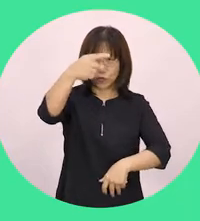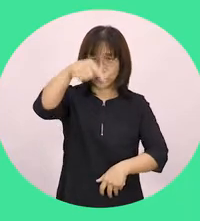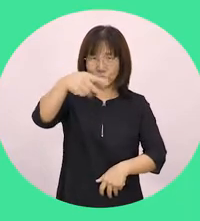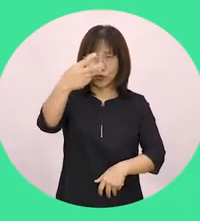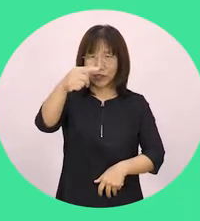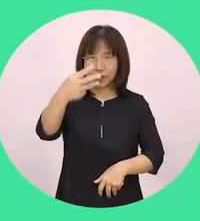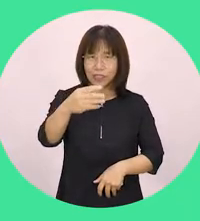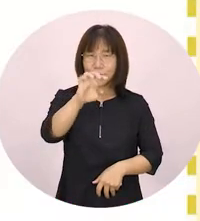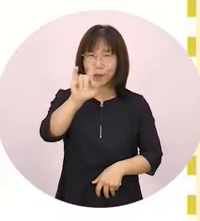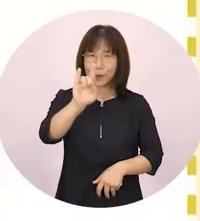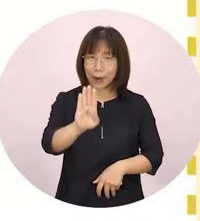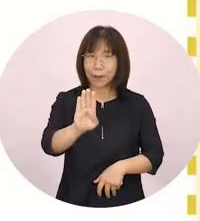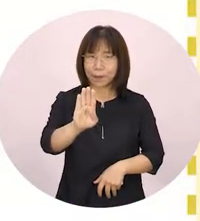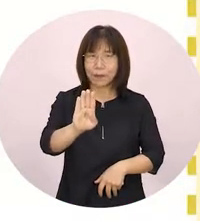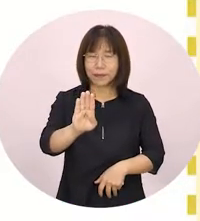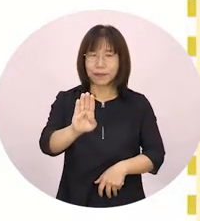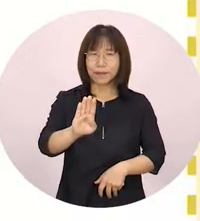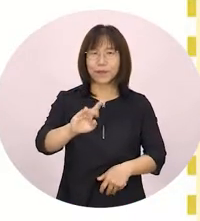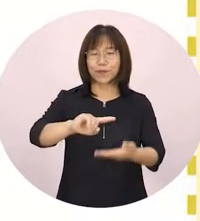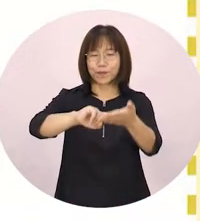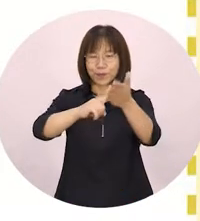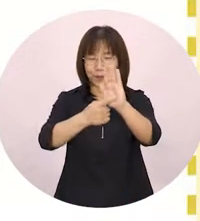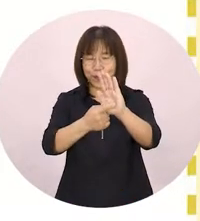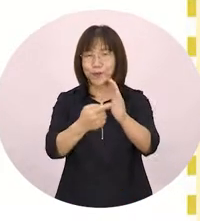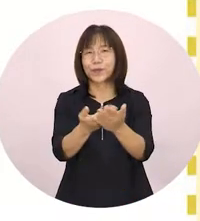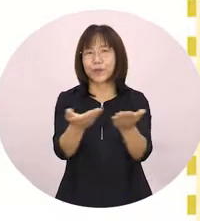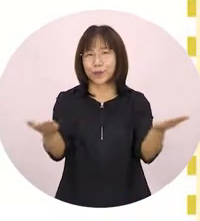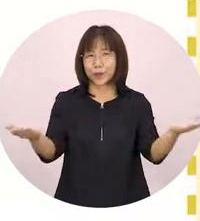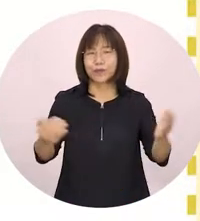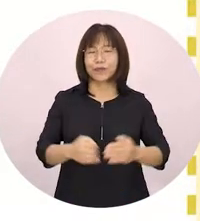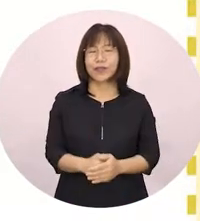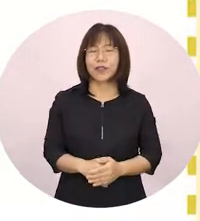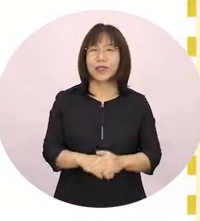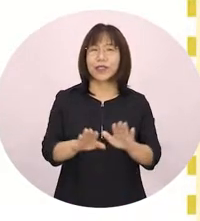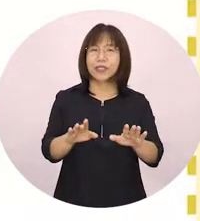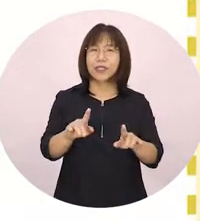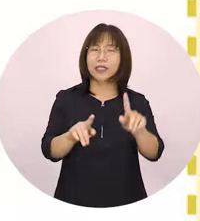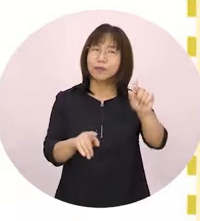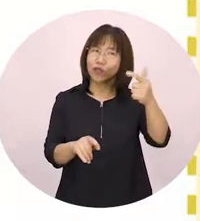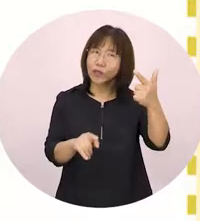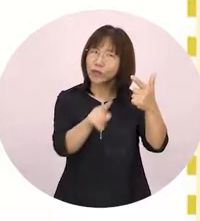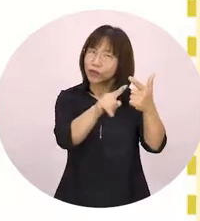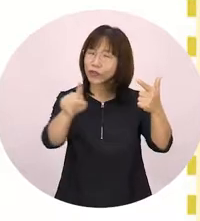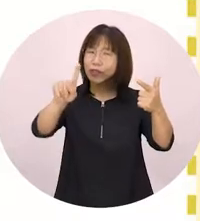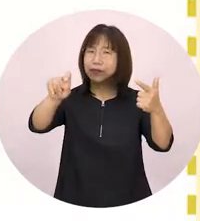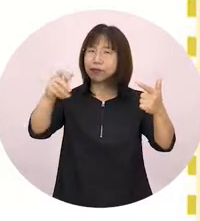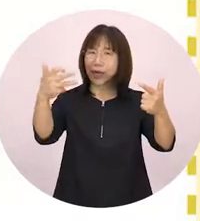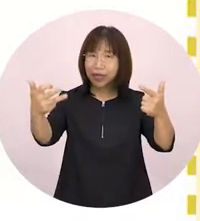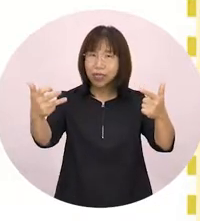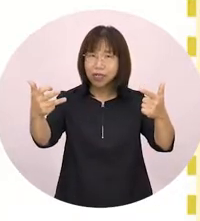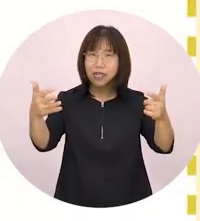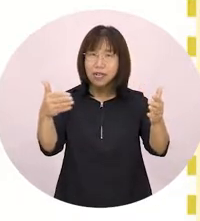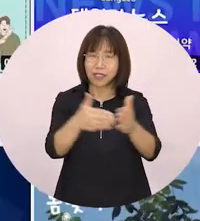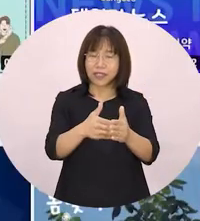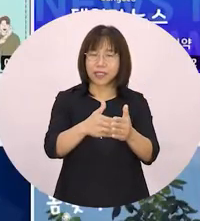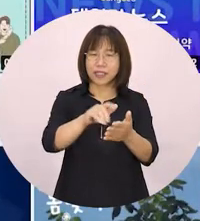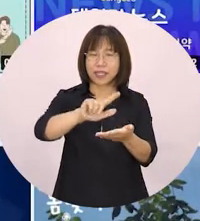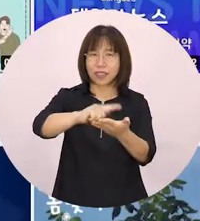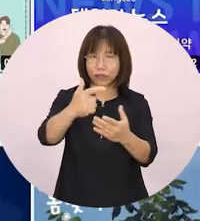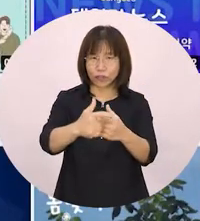드로잉 가족극 두들팝이 공연됩니다. 본 공연은 16일 오전 10시부터 18일 오후